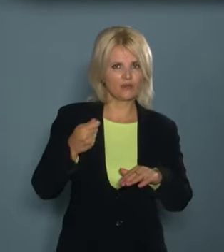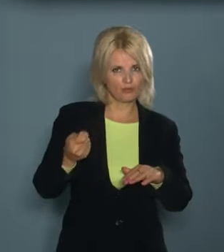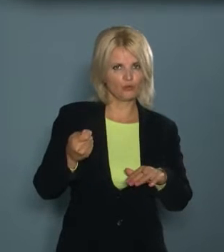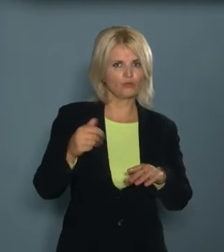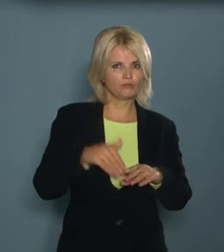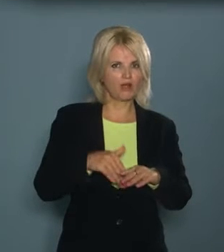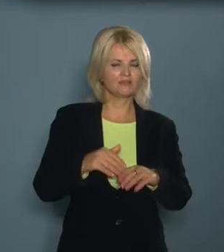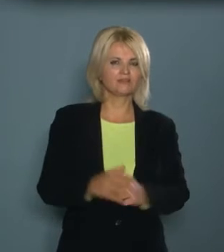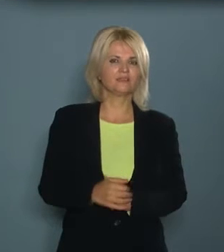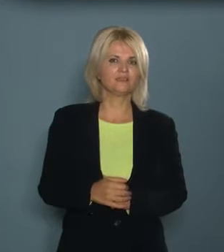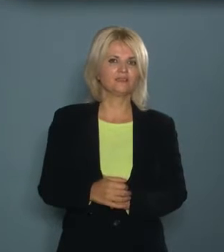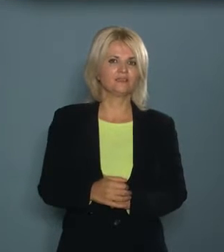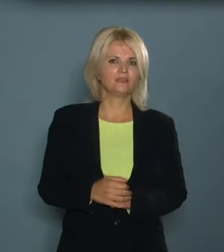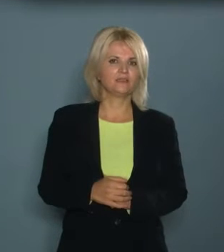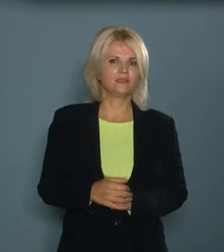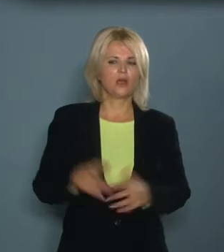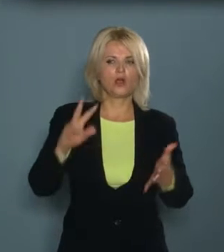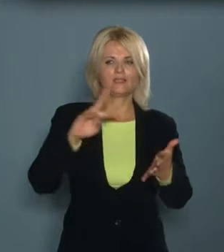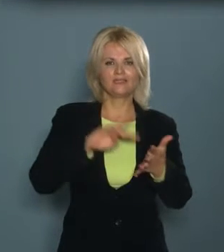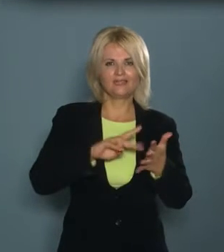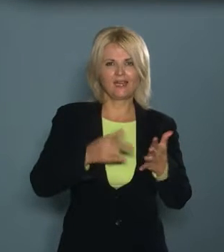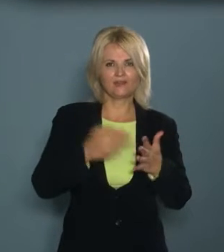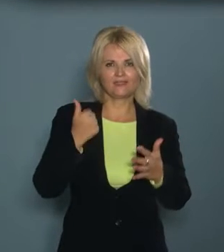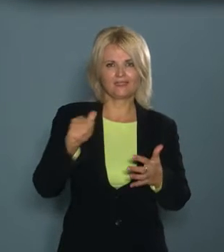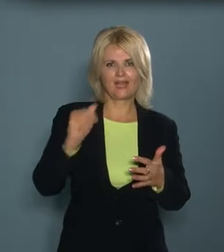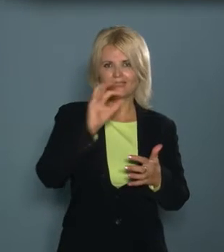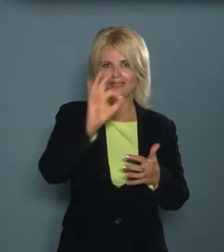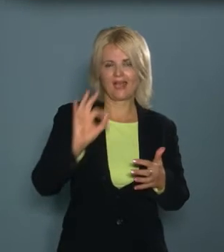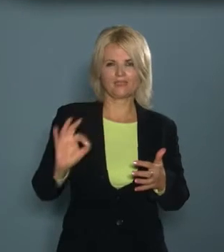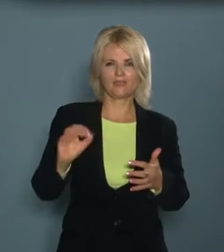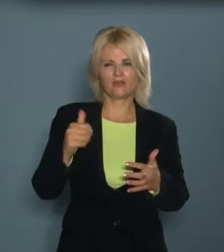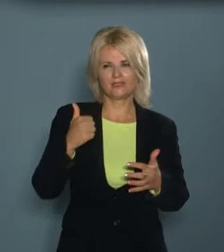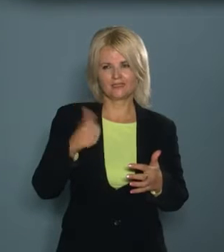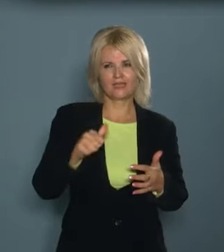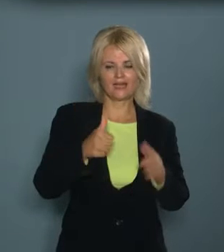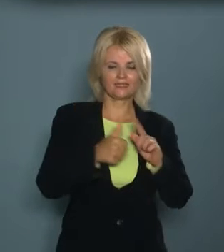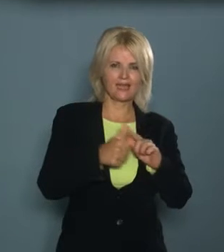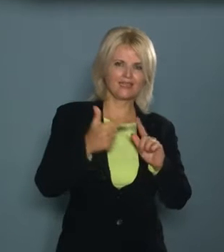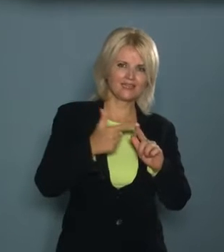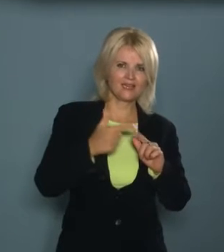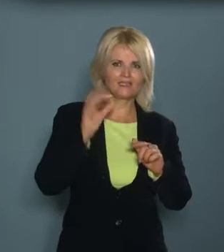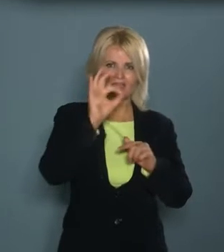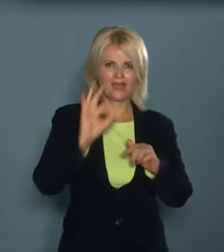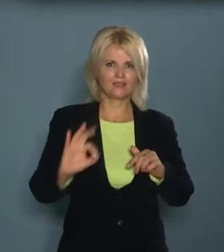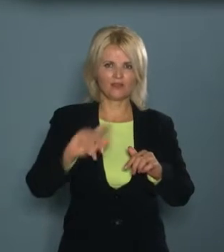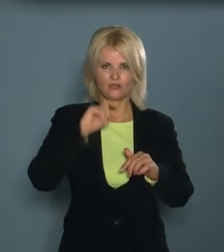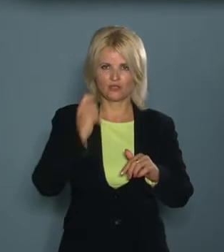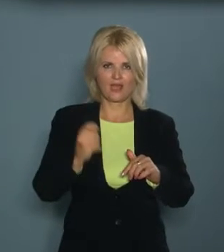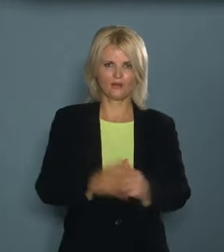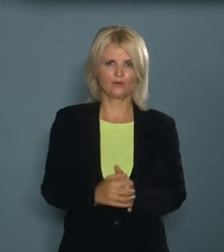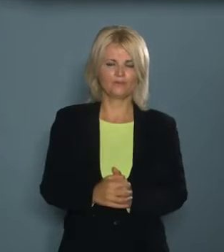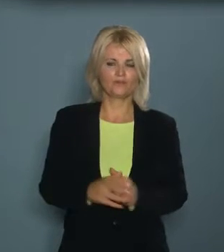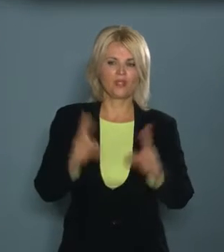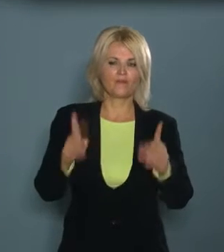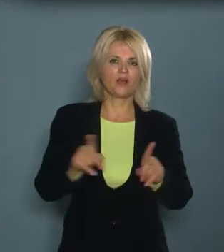adónak, ahol gyakorlatilag a tervnek a 100%-át, 101-2%-ot tudunk teljesíteni, aztán van